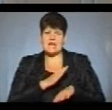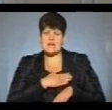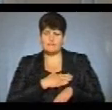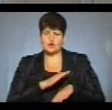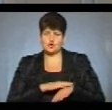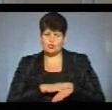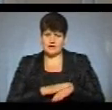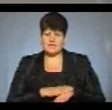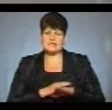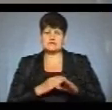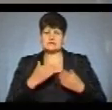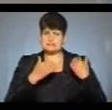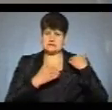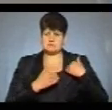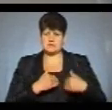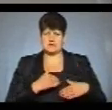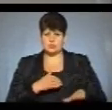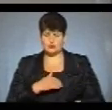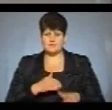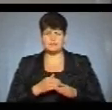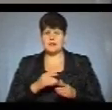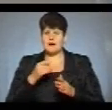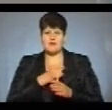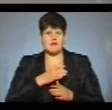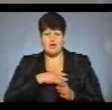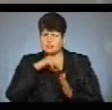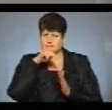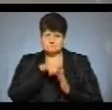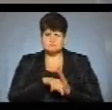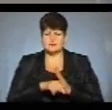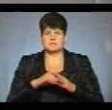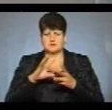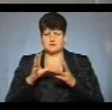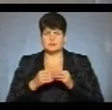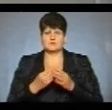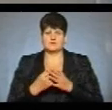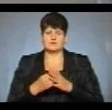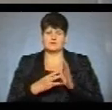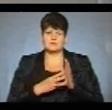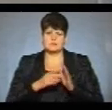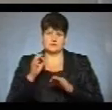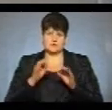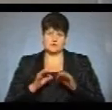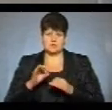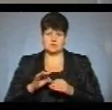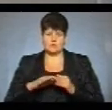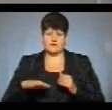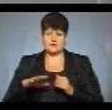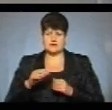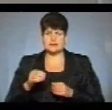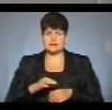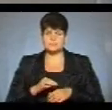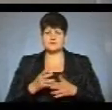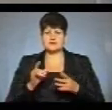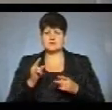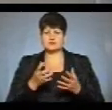спини і лівої ноги. Рани є дуже глибокі, в загальному це десь біля 8% поверхні тіла. Дитину